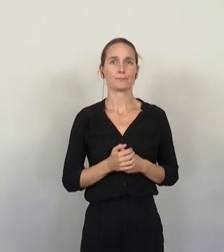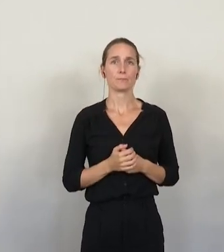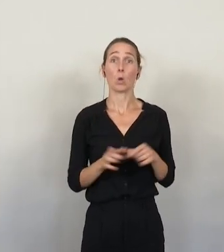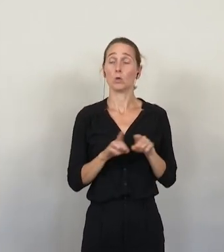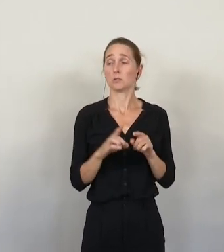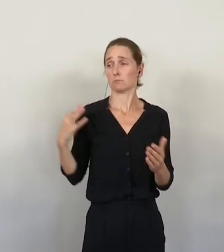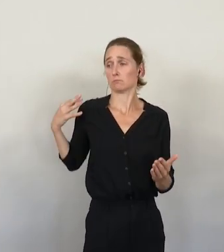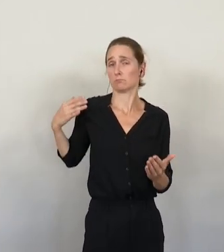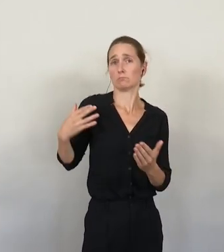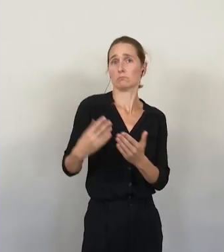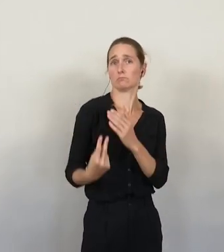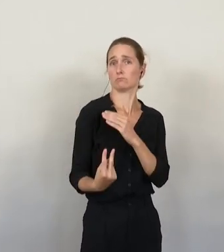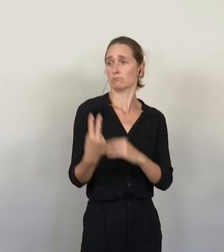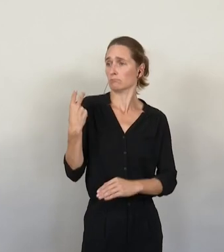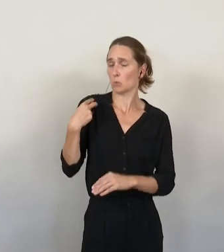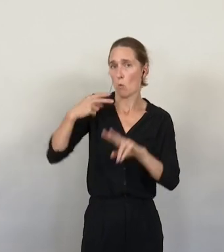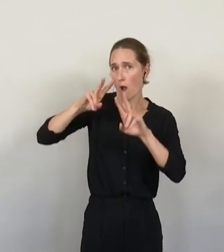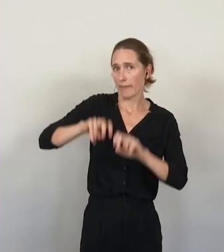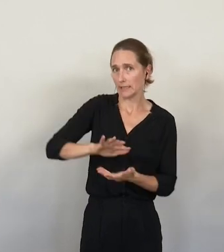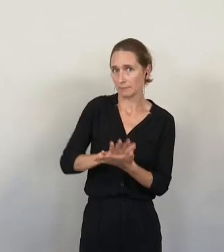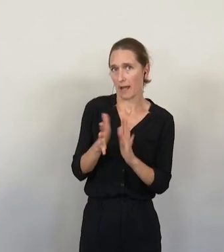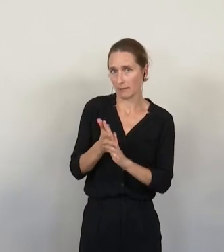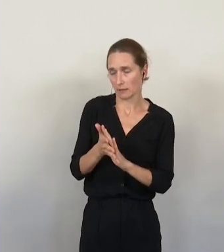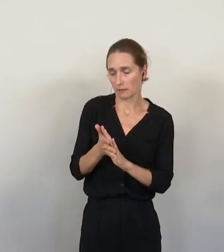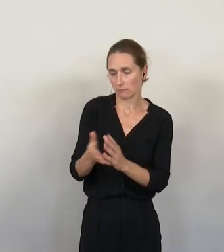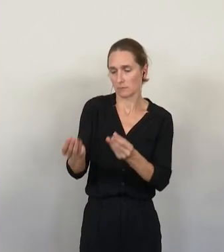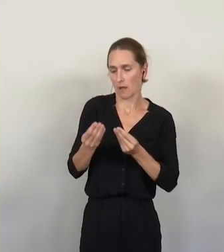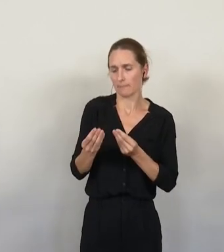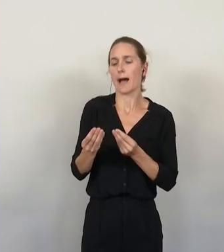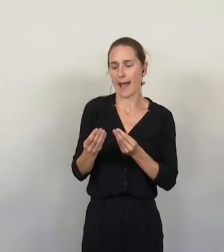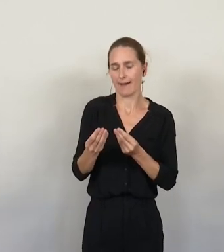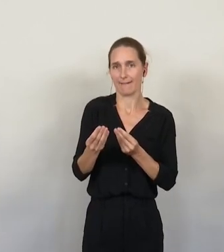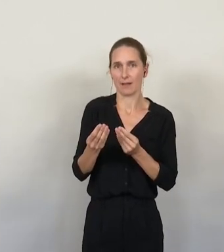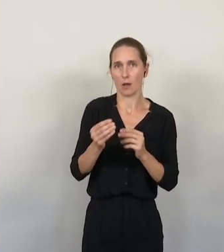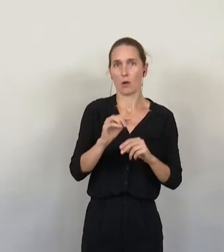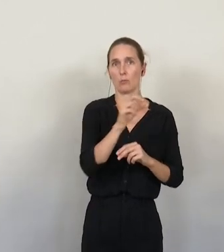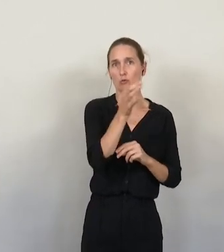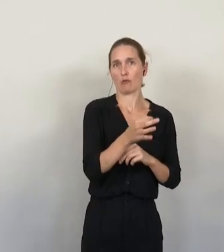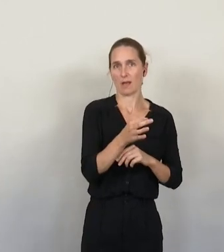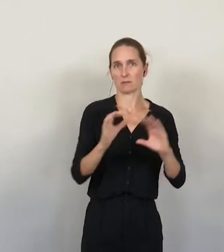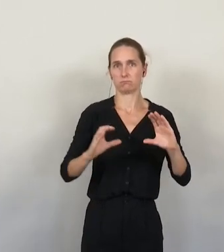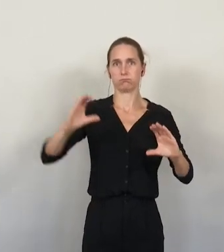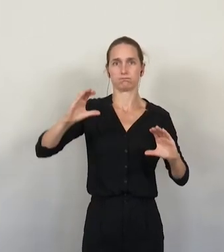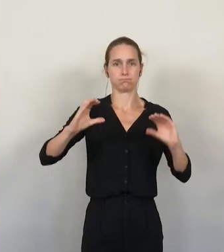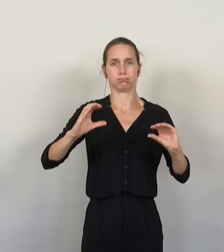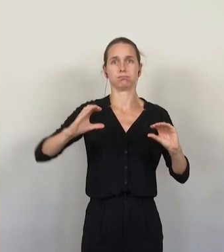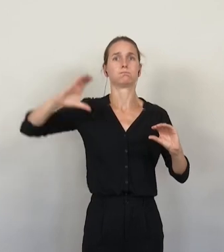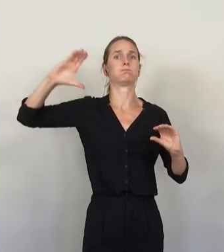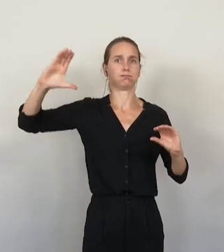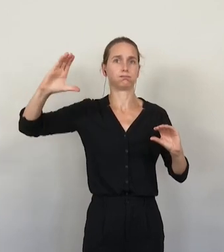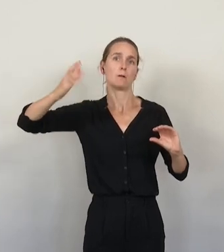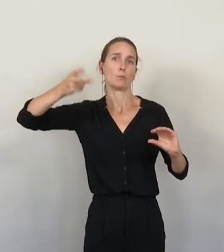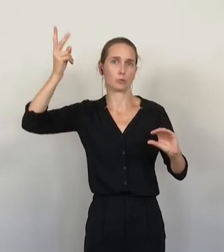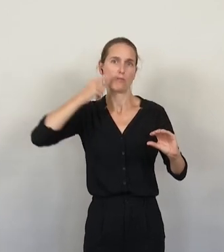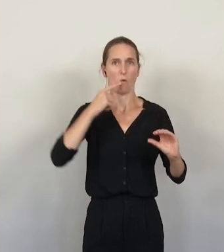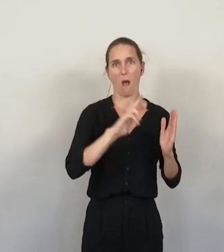dernières années nous conduit à augmenter la part en régie nous avons eu du mal avec les les